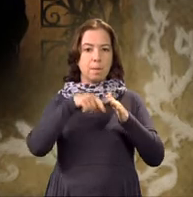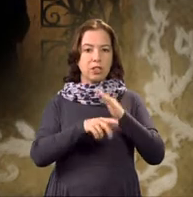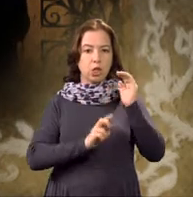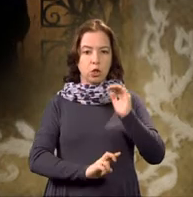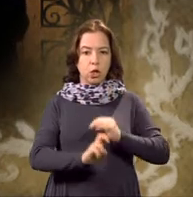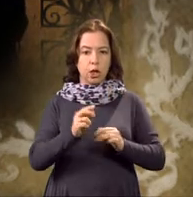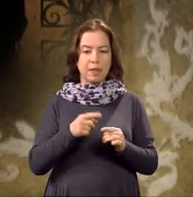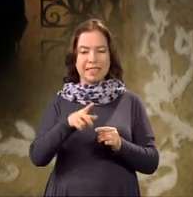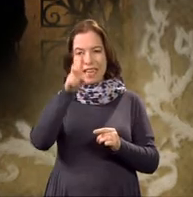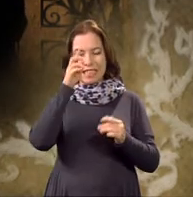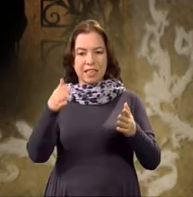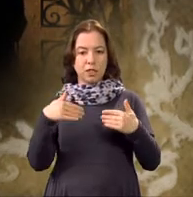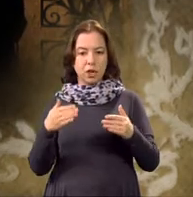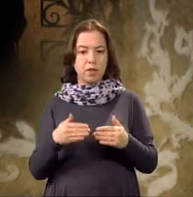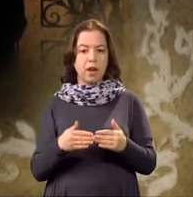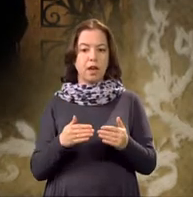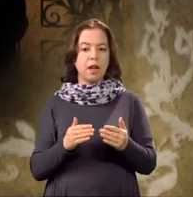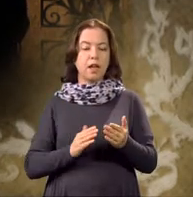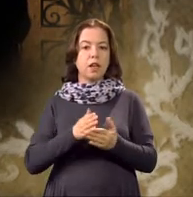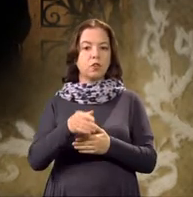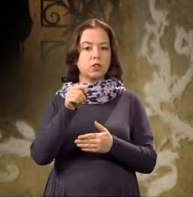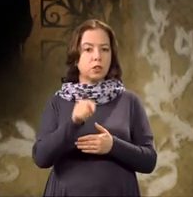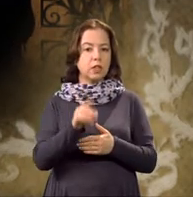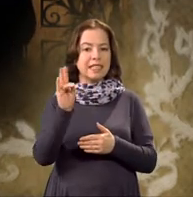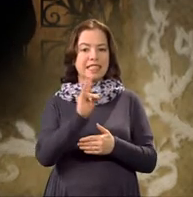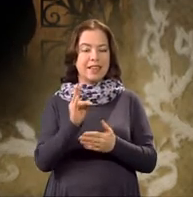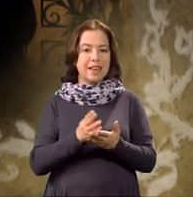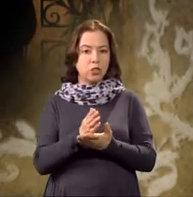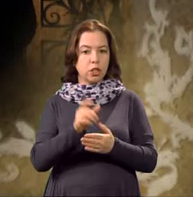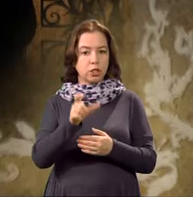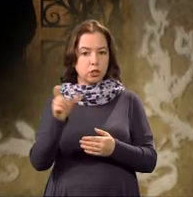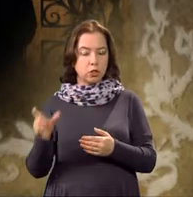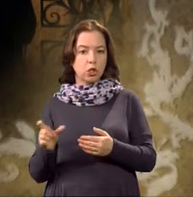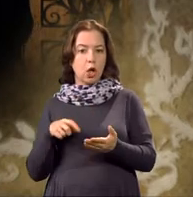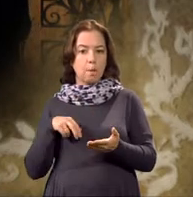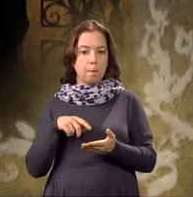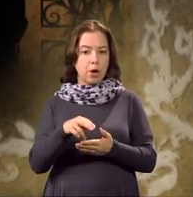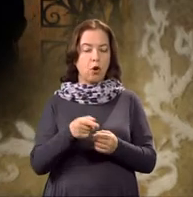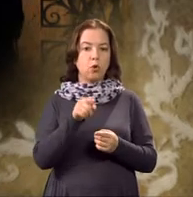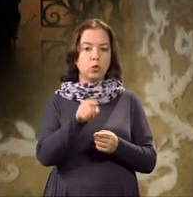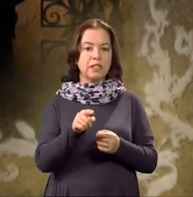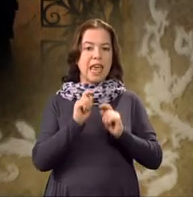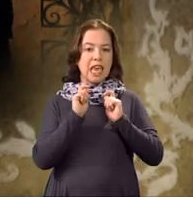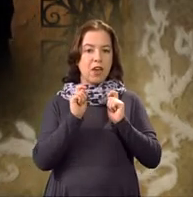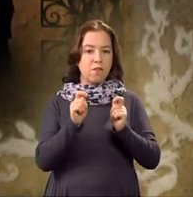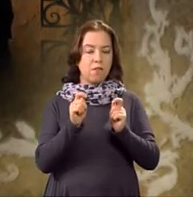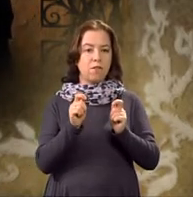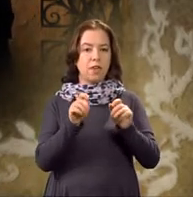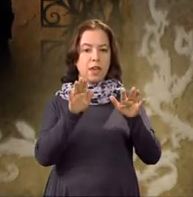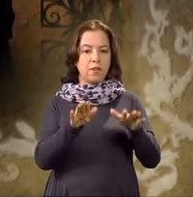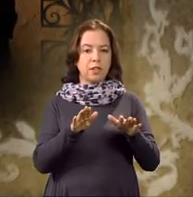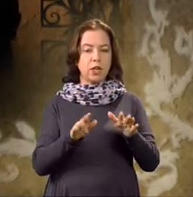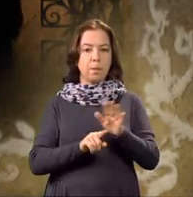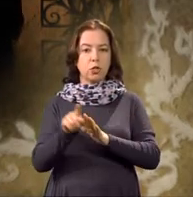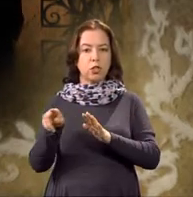врата. Крізь них священнослужителі, як і майже тисячу років тому проходили в цей вівтар, ставали до служіння